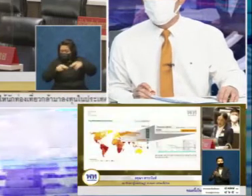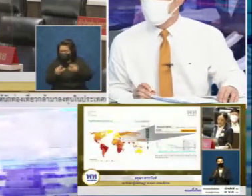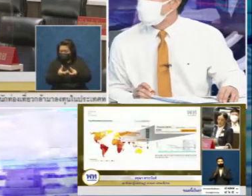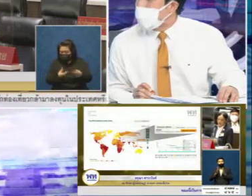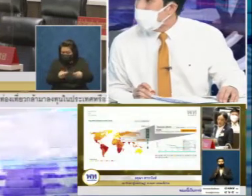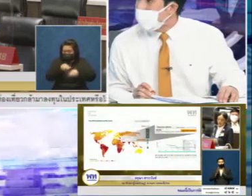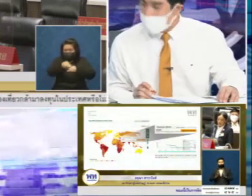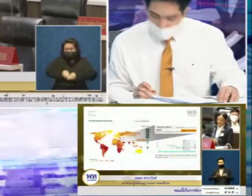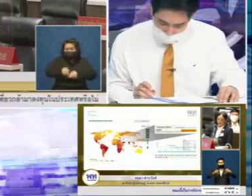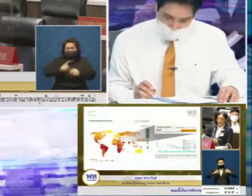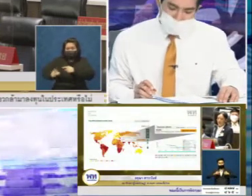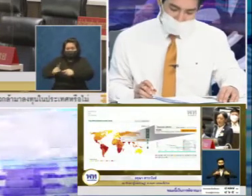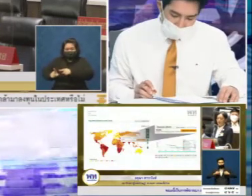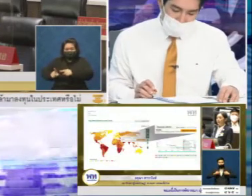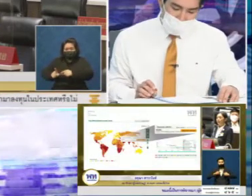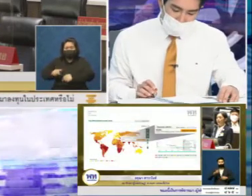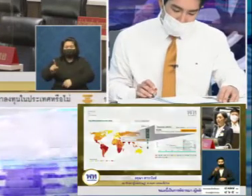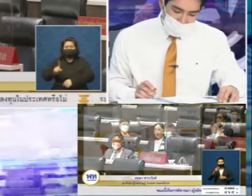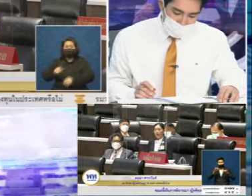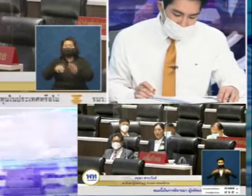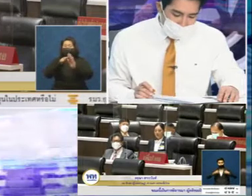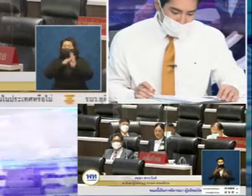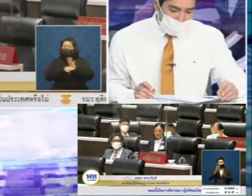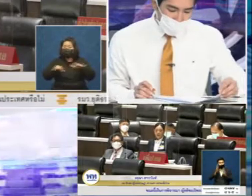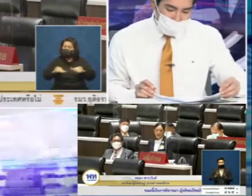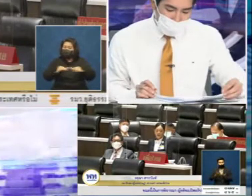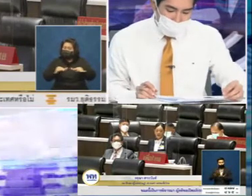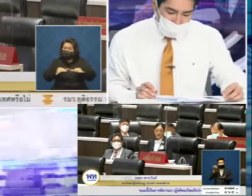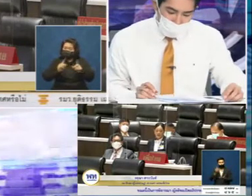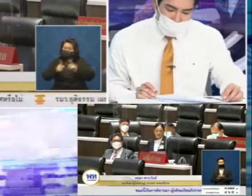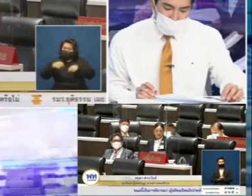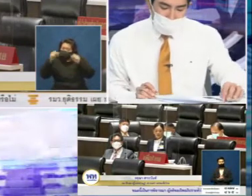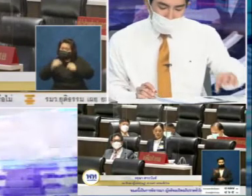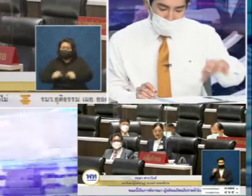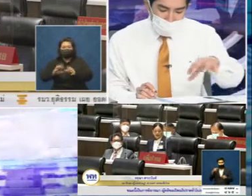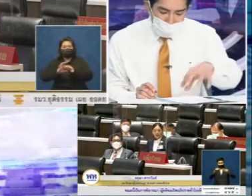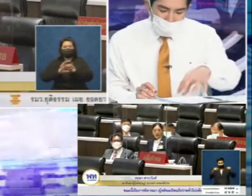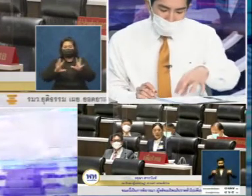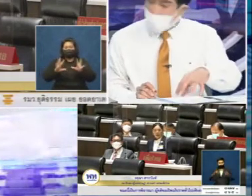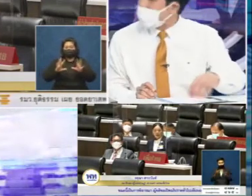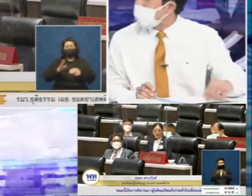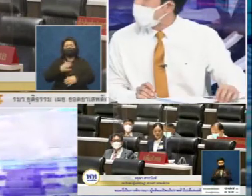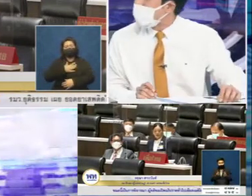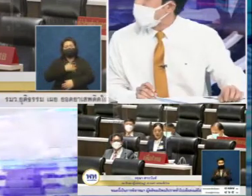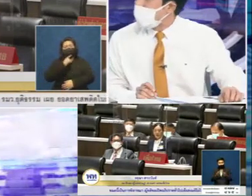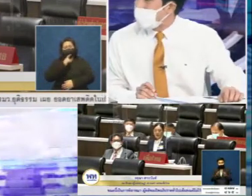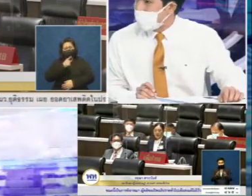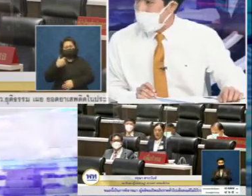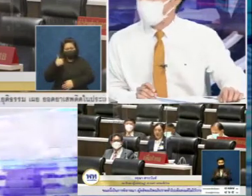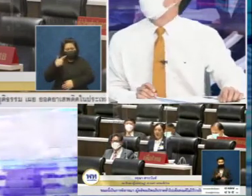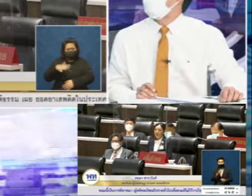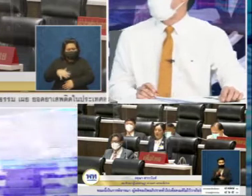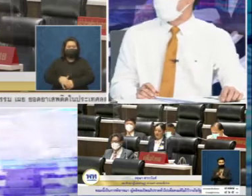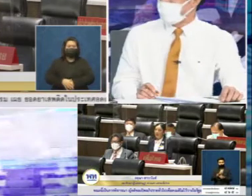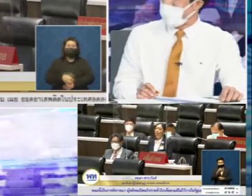ออดีตนายกทักษิณ คุณทักษิณเป็นคนเปิดครับ ใช่นะทีนี้คุณจิราพรเนี่ยบอกว่ามีการตั้งคณะกรรมการอัน นี้ก็เรียกว่าดักทางไว้ก่อน